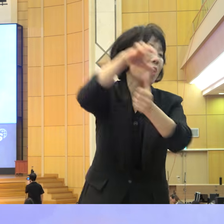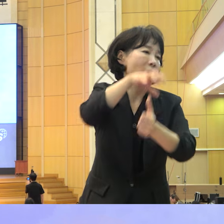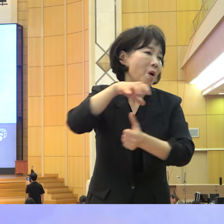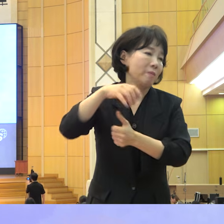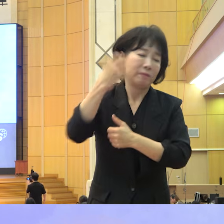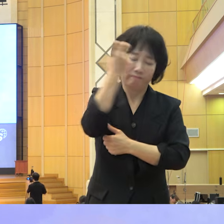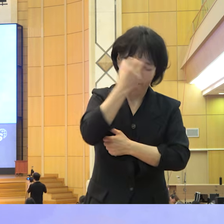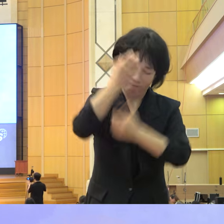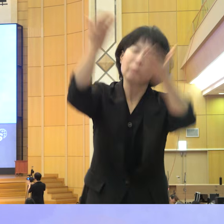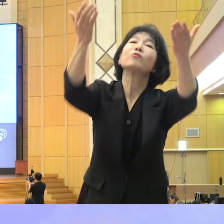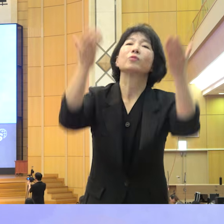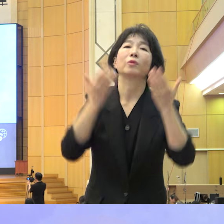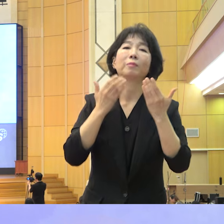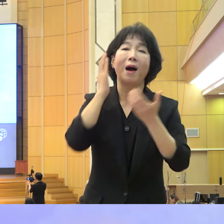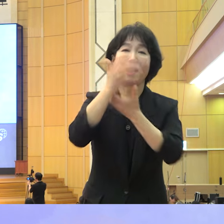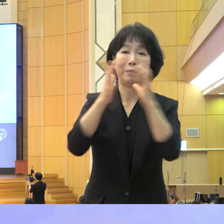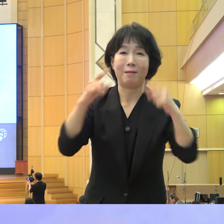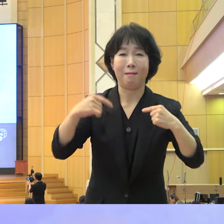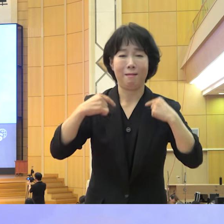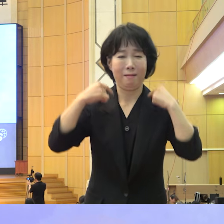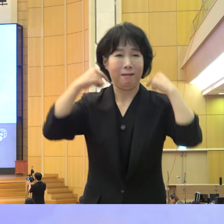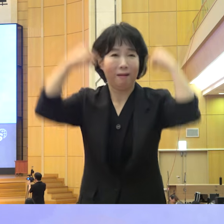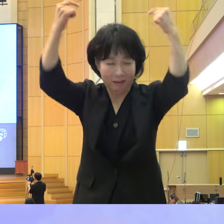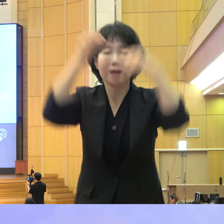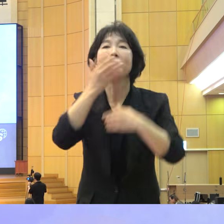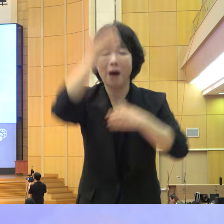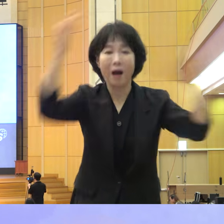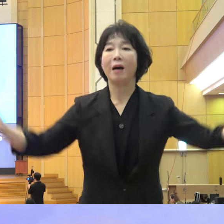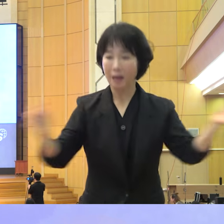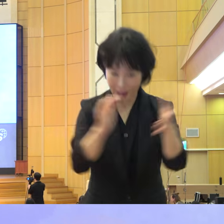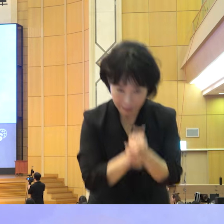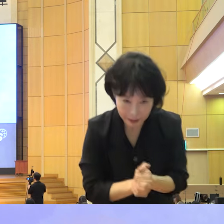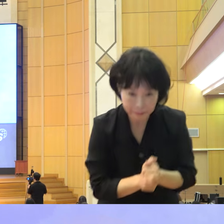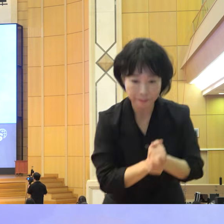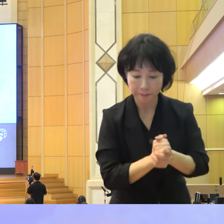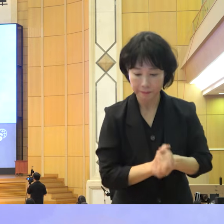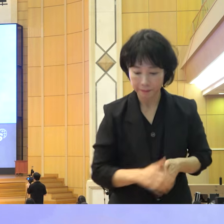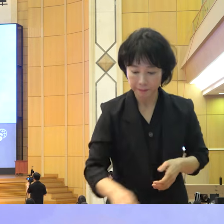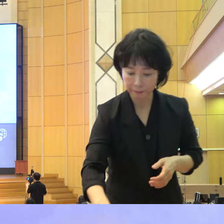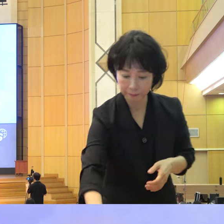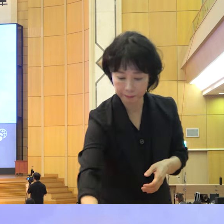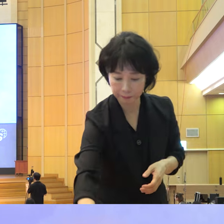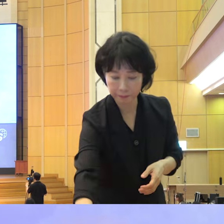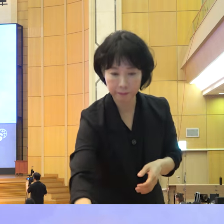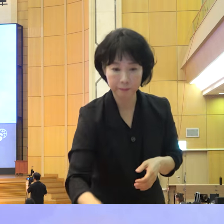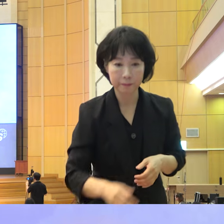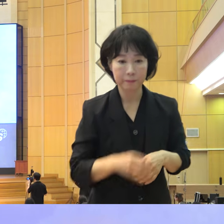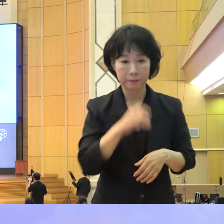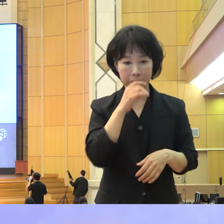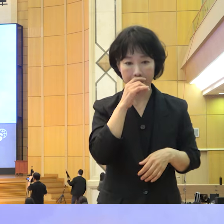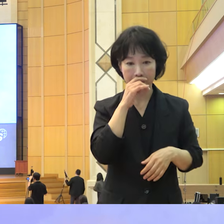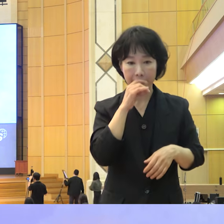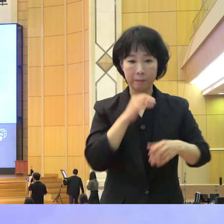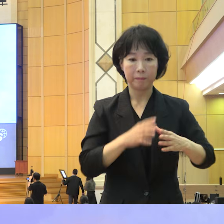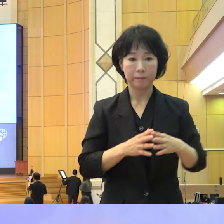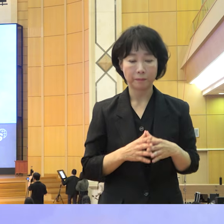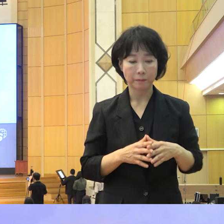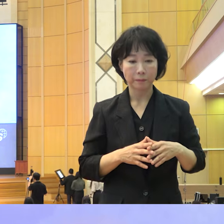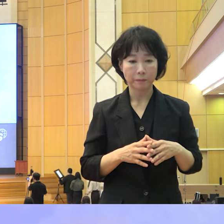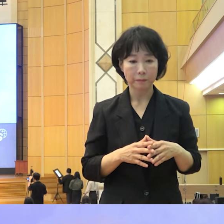눈동자에 지켜주셔서 천국에 직행하도록 역사해 주십니다. 여기까지. 찬양 부르면서